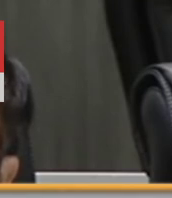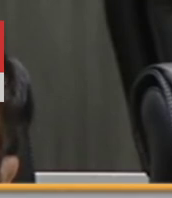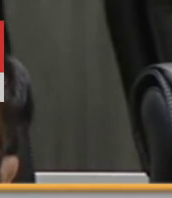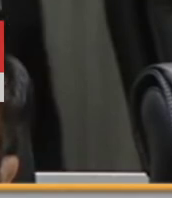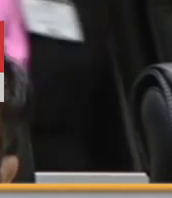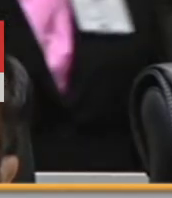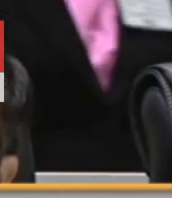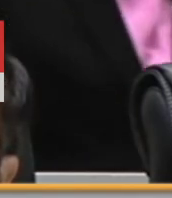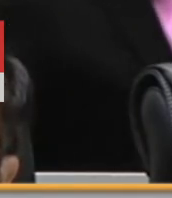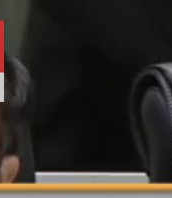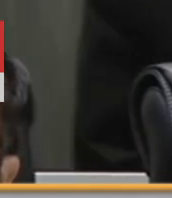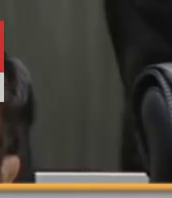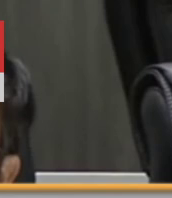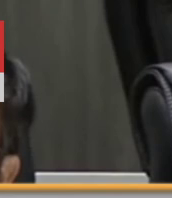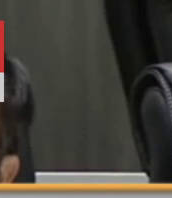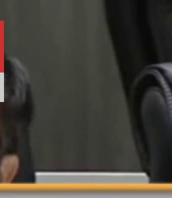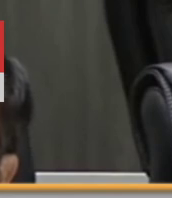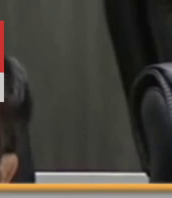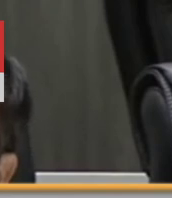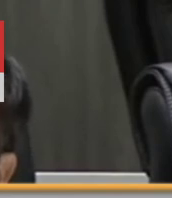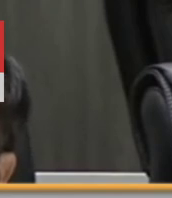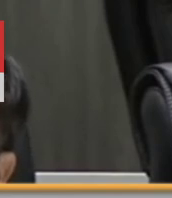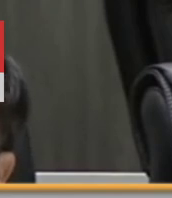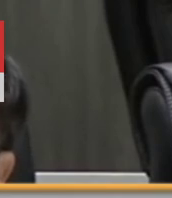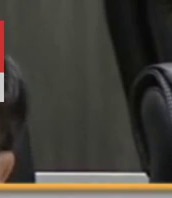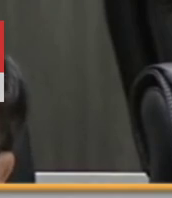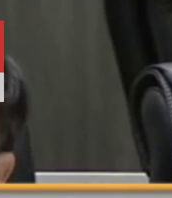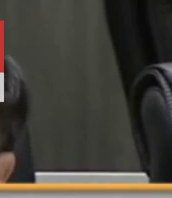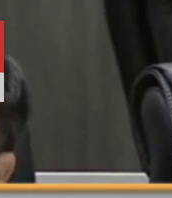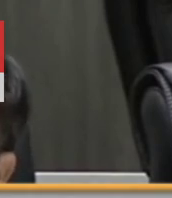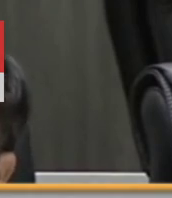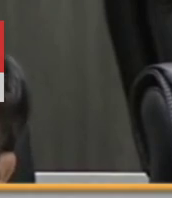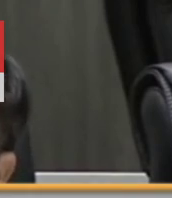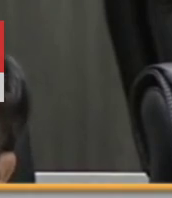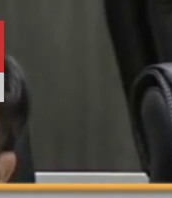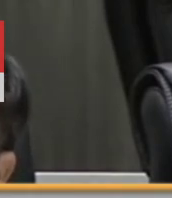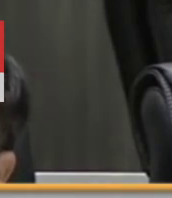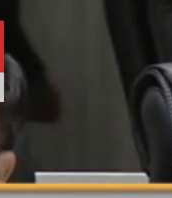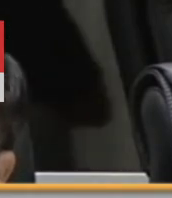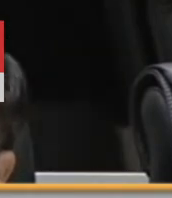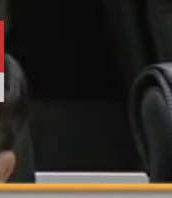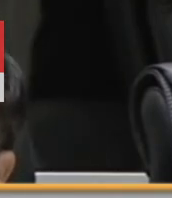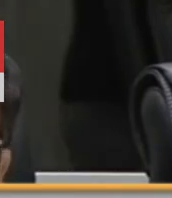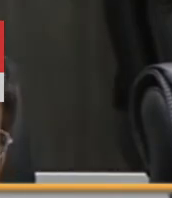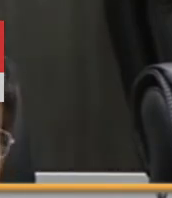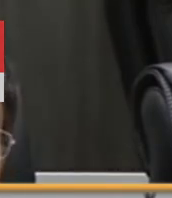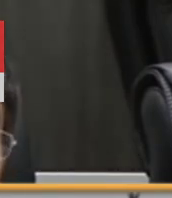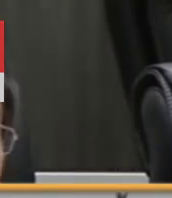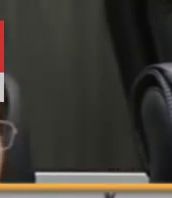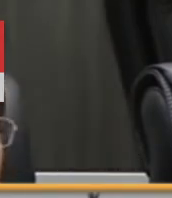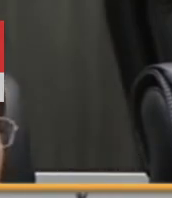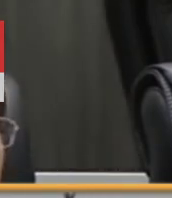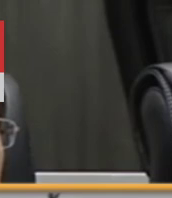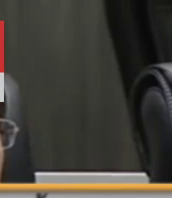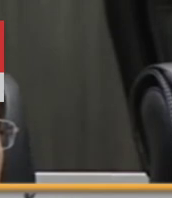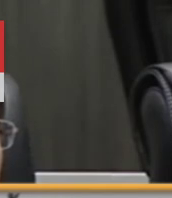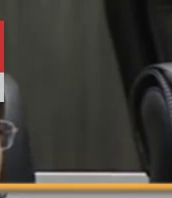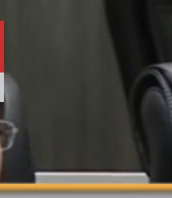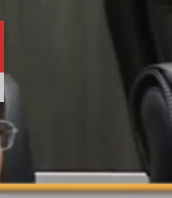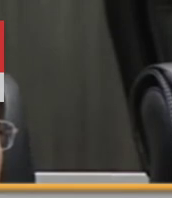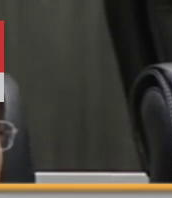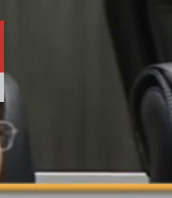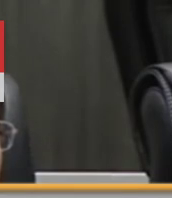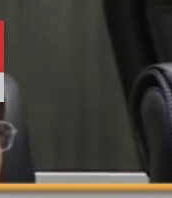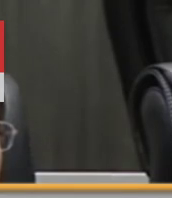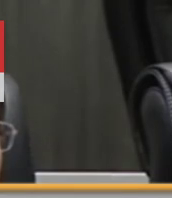ฝูงมาทำฝนหลวงได้ทุกภาคอย่างทั่วประเทศท่านประธานครับกับผมมีเวลาจ